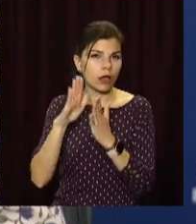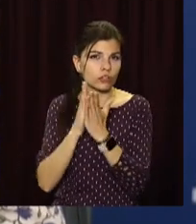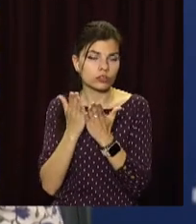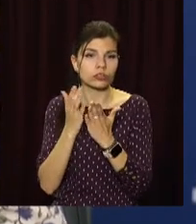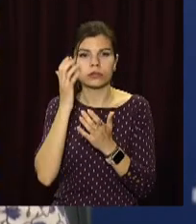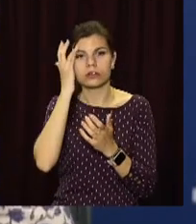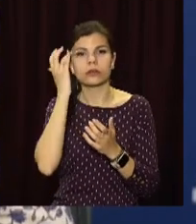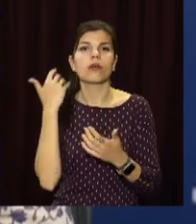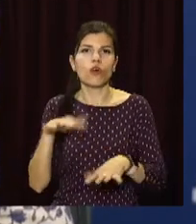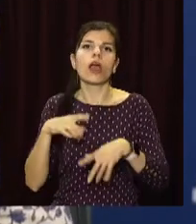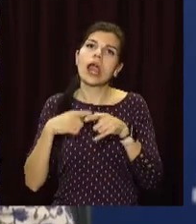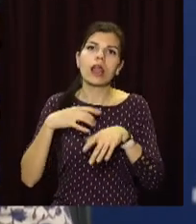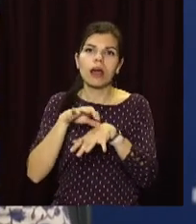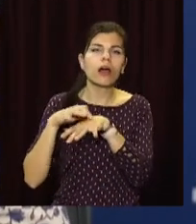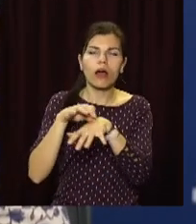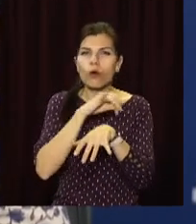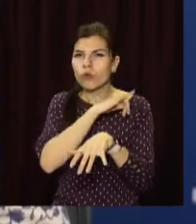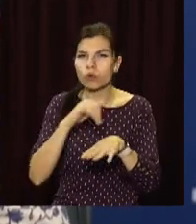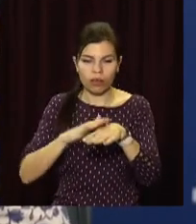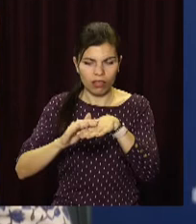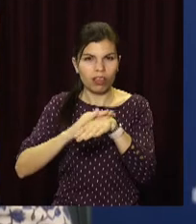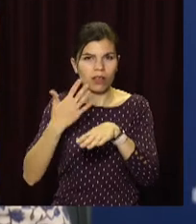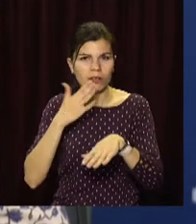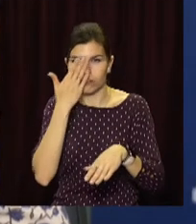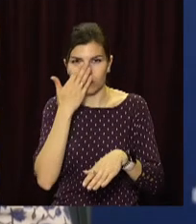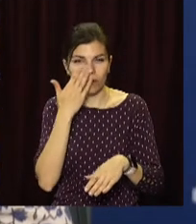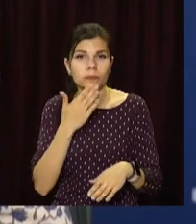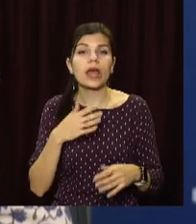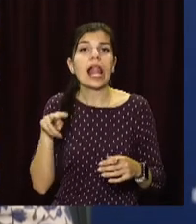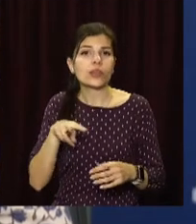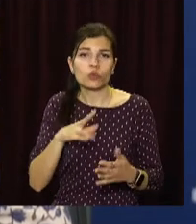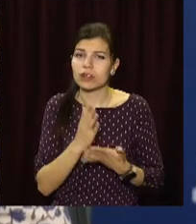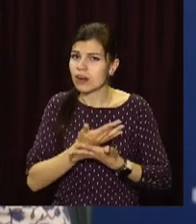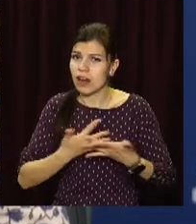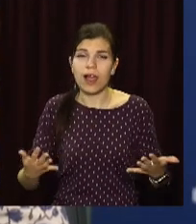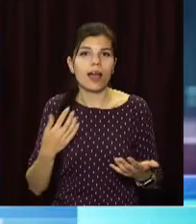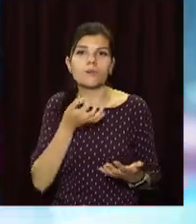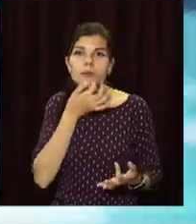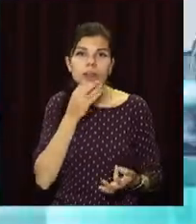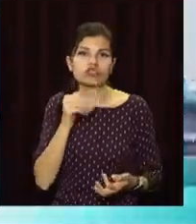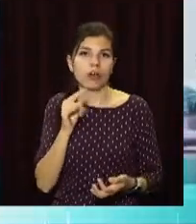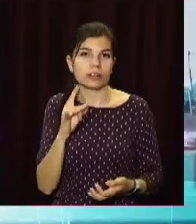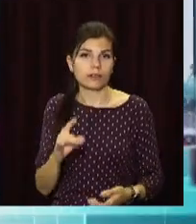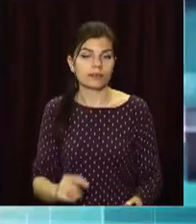просто зношеності. Літератури дуже багато, вона на різний смак.